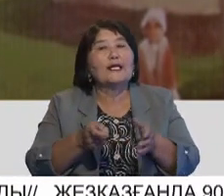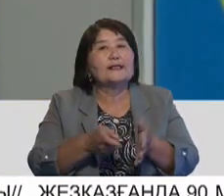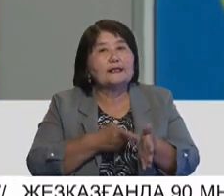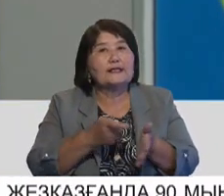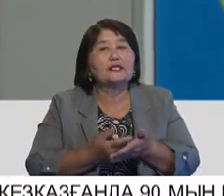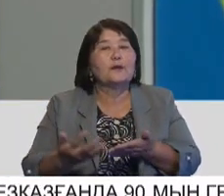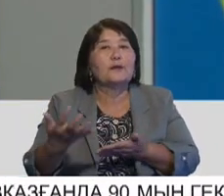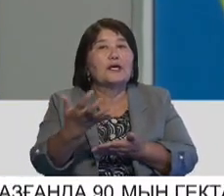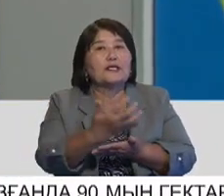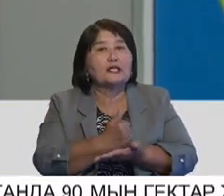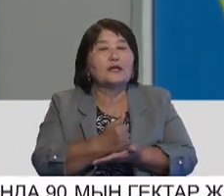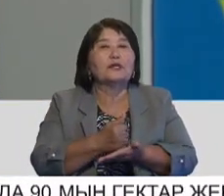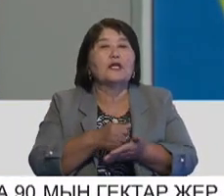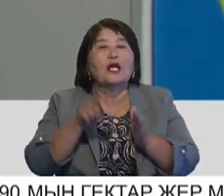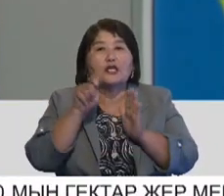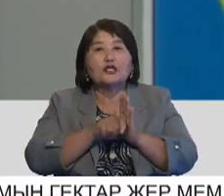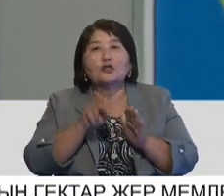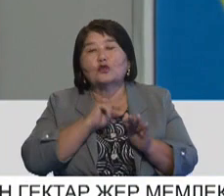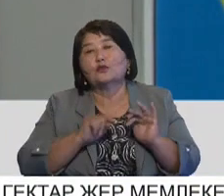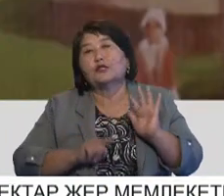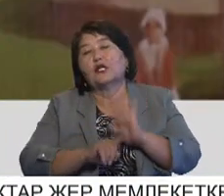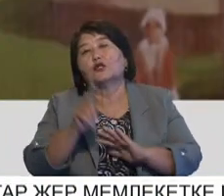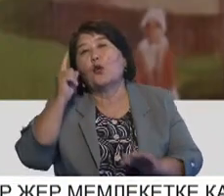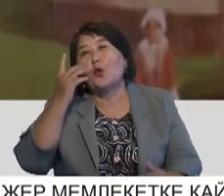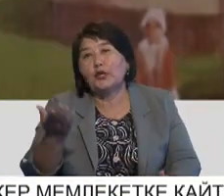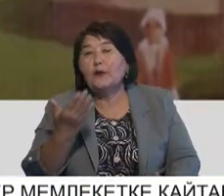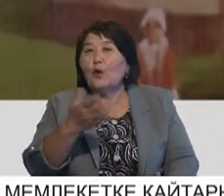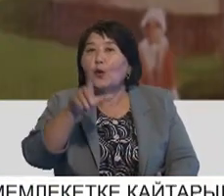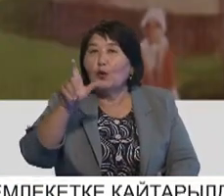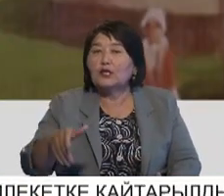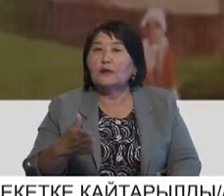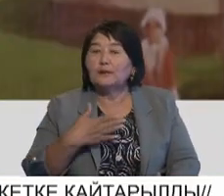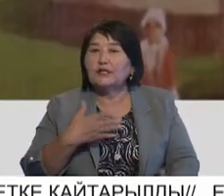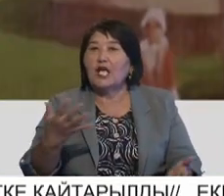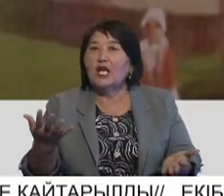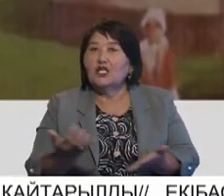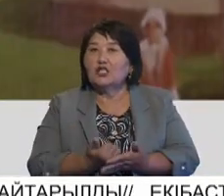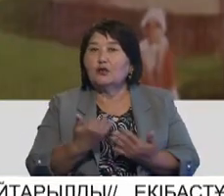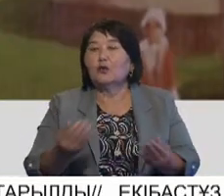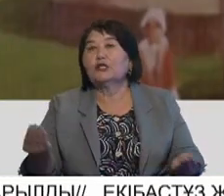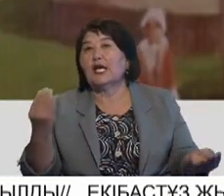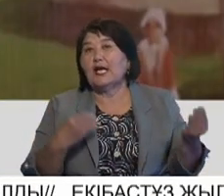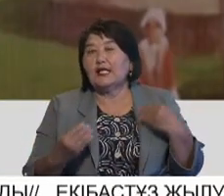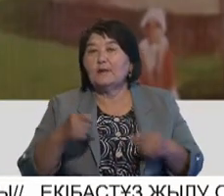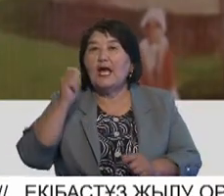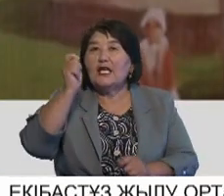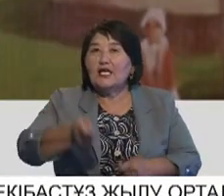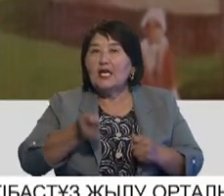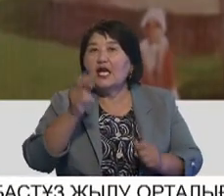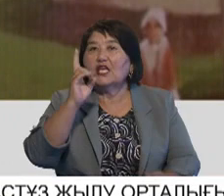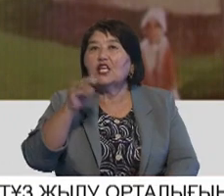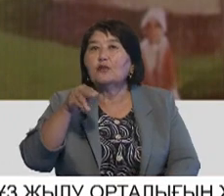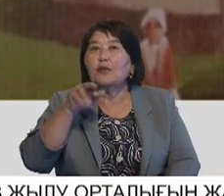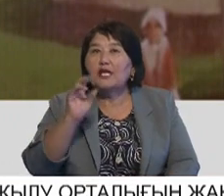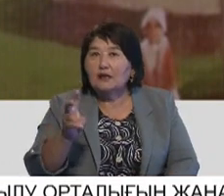зерттеп, жинақ жасап, зерттеу жұмыстарын қолға аламыз ба деген ойда бар. Ал енді ол кісінің бізге жетіп отқан осы кезде киімдері, кетпендері жаңа ұшып